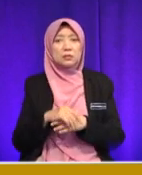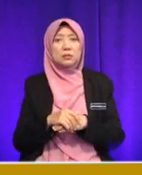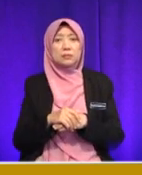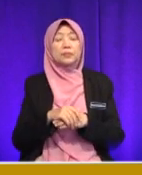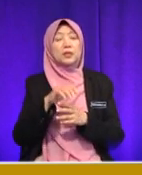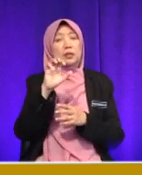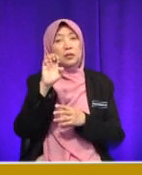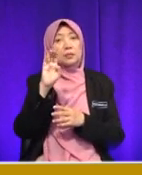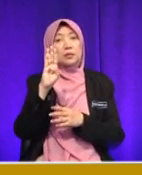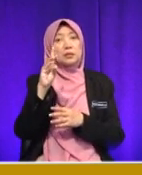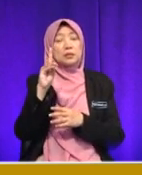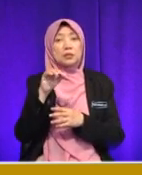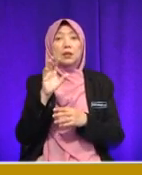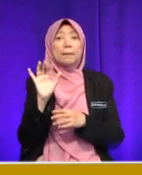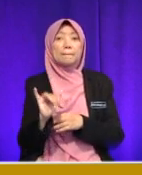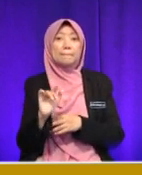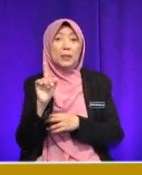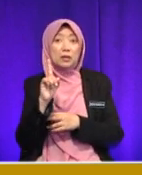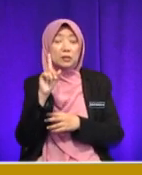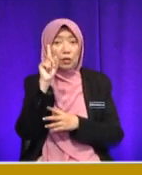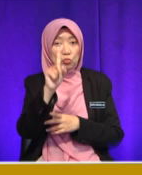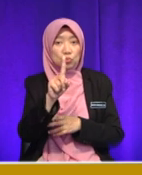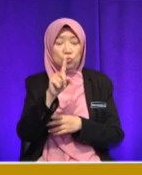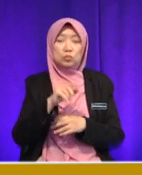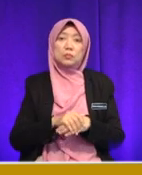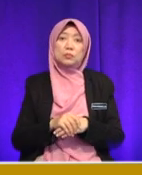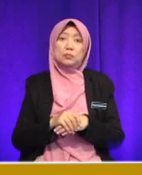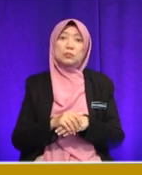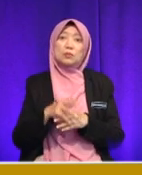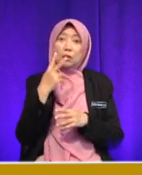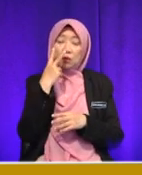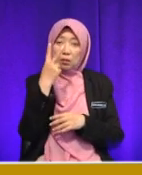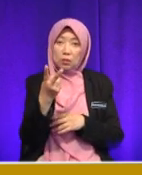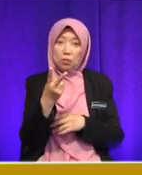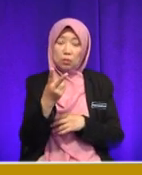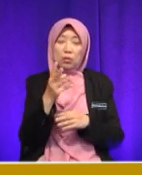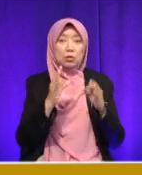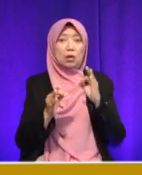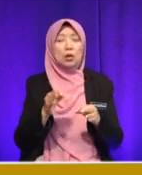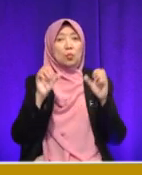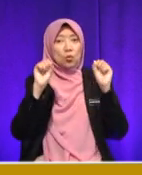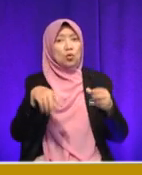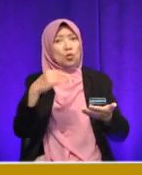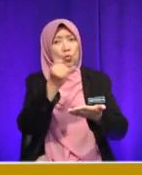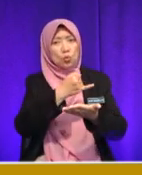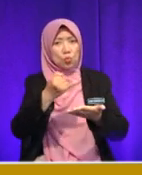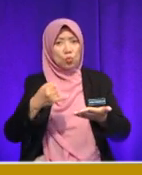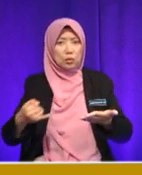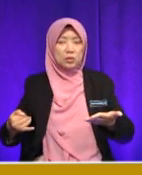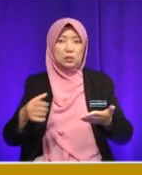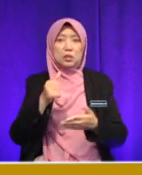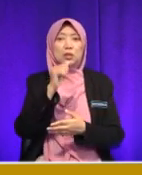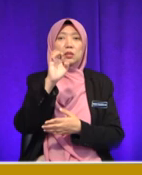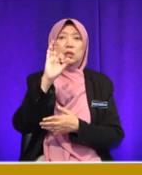ABCD itu adalah trapezium yang mana satu? Jadi, anda kena lihat. Okay, baik, kalau boleh, anda lukis. Kalau AEFG bermaksud